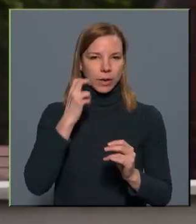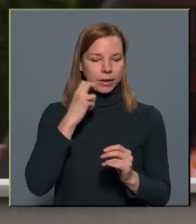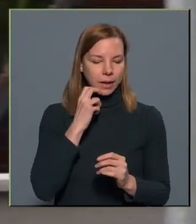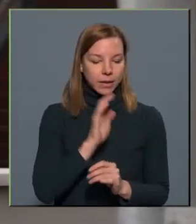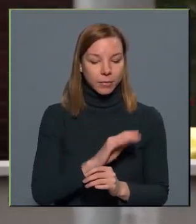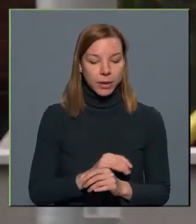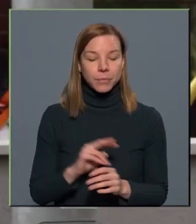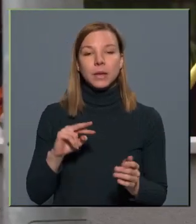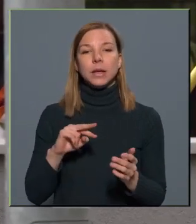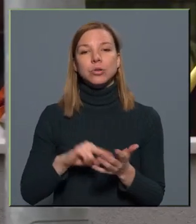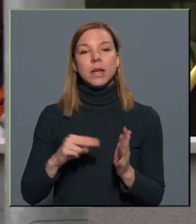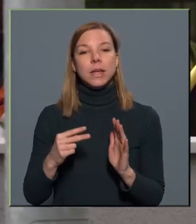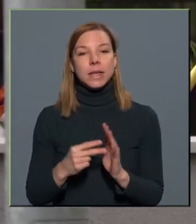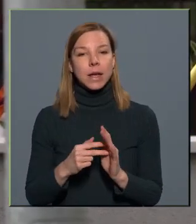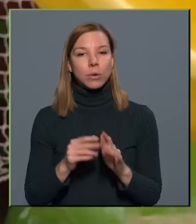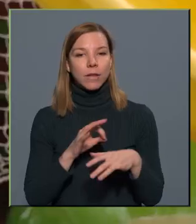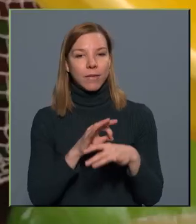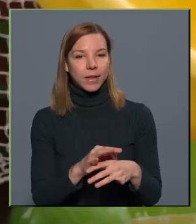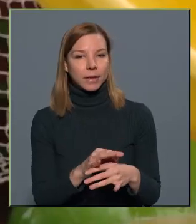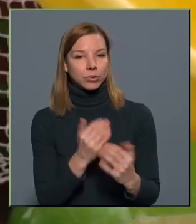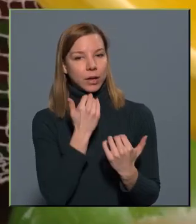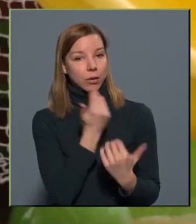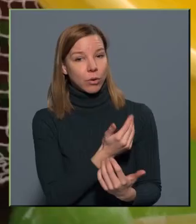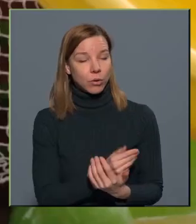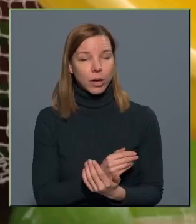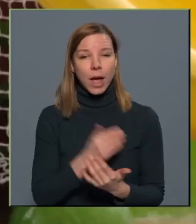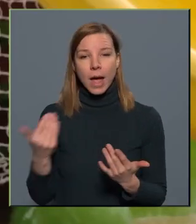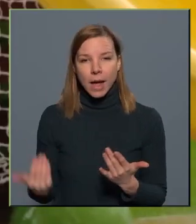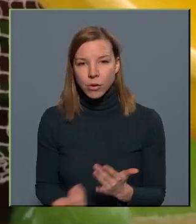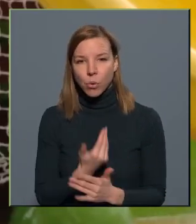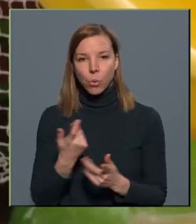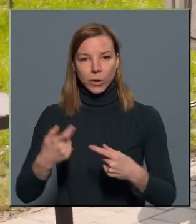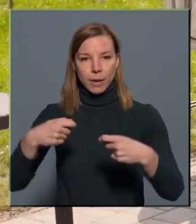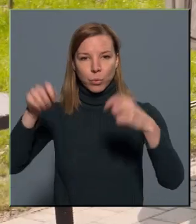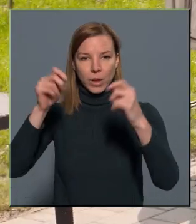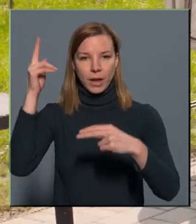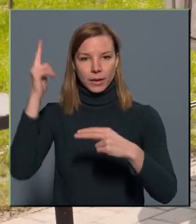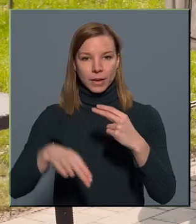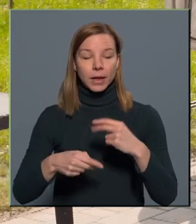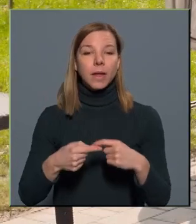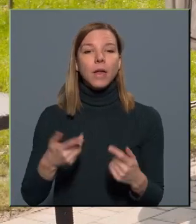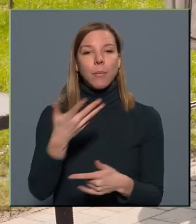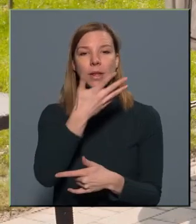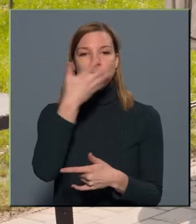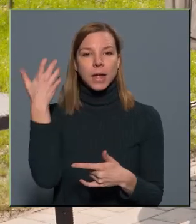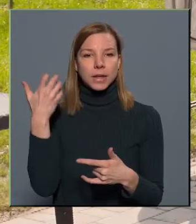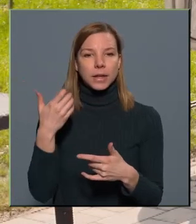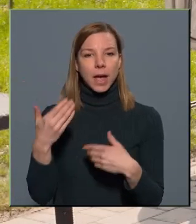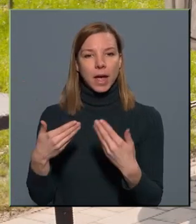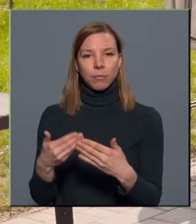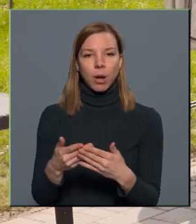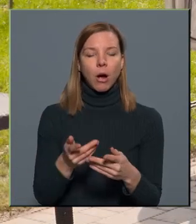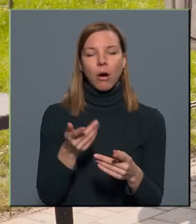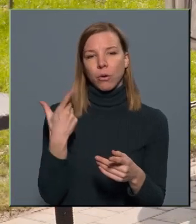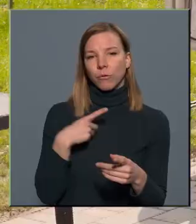kerületünk vezetésének hála egy vadiúj épület épült ott a Sportliget és Újhegyi úszoda sarkán, amit a nyár folyamán büféként,